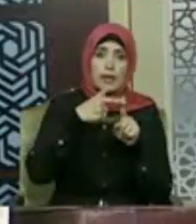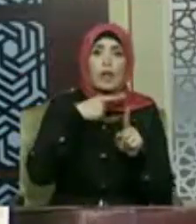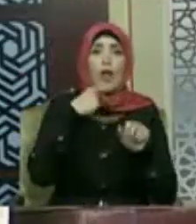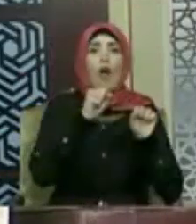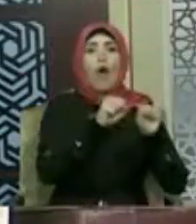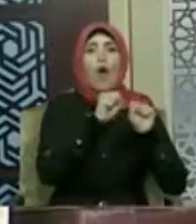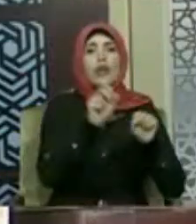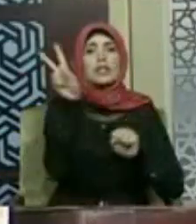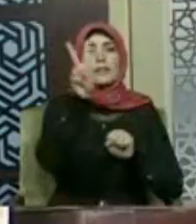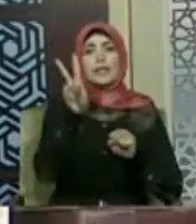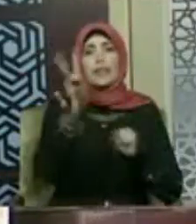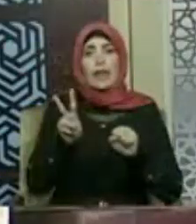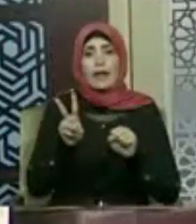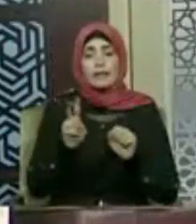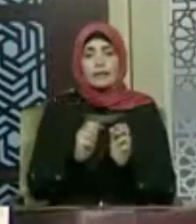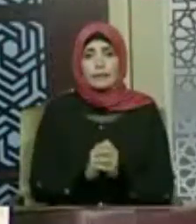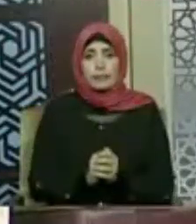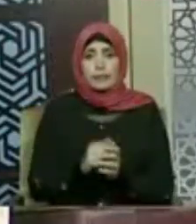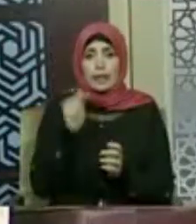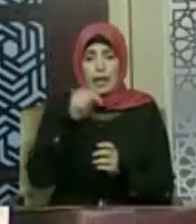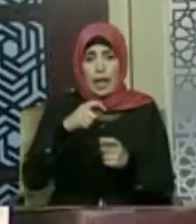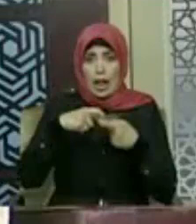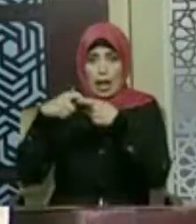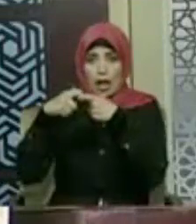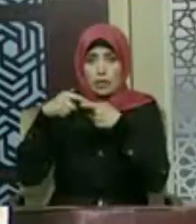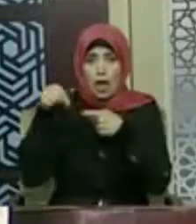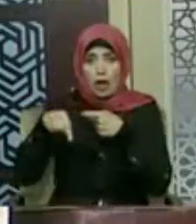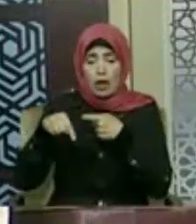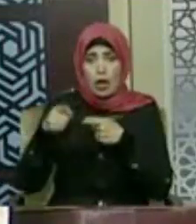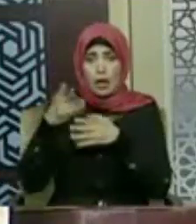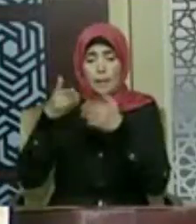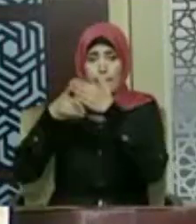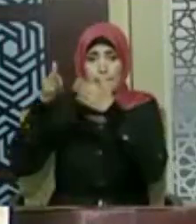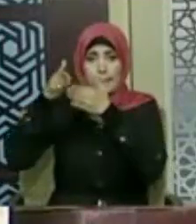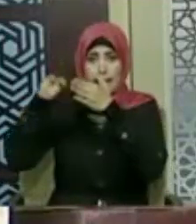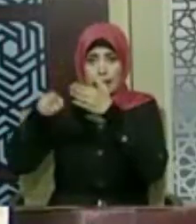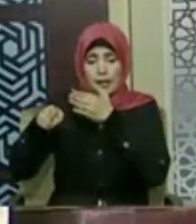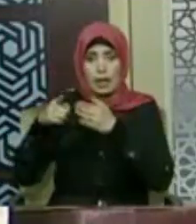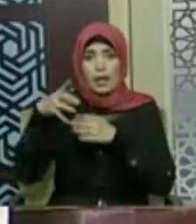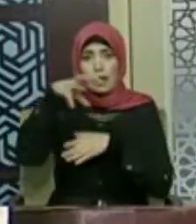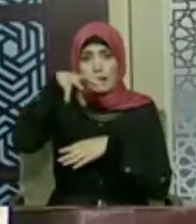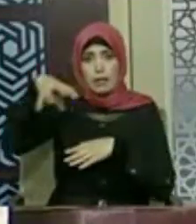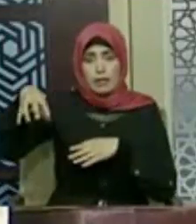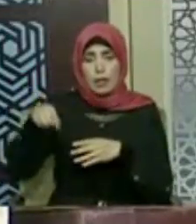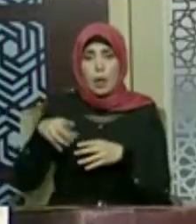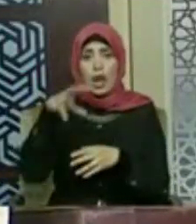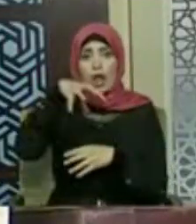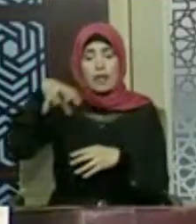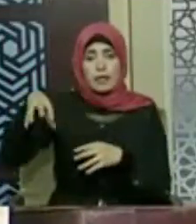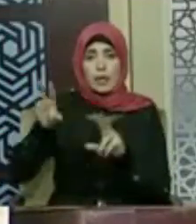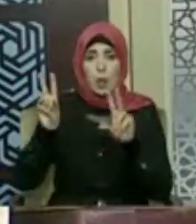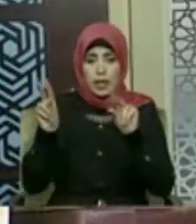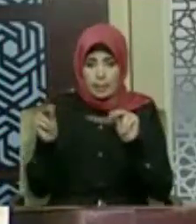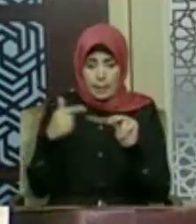أما الذي يتصل ببناء الدول، فالدول كما تبنى